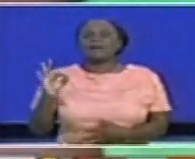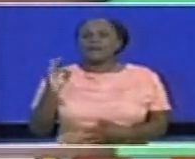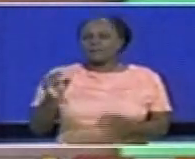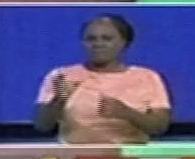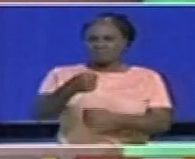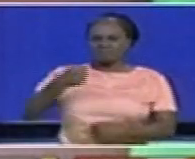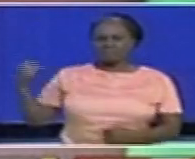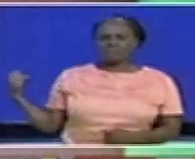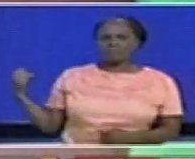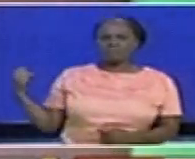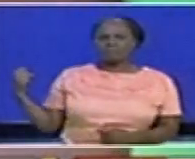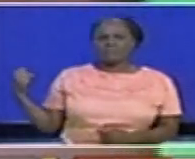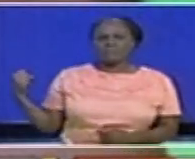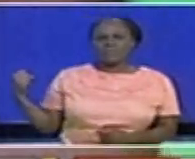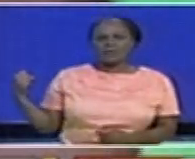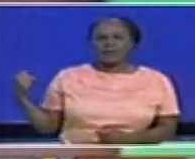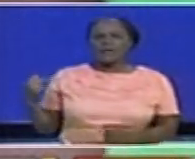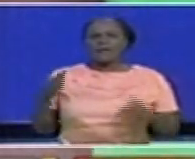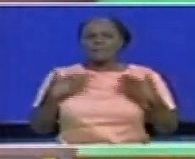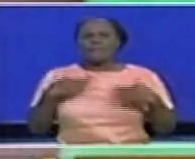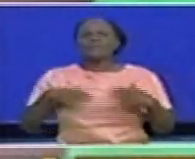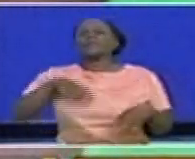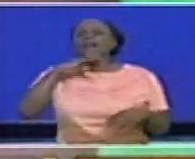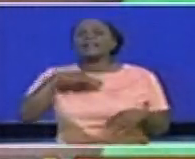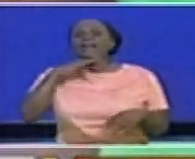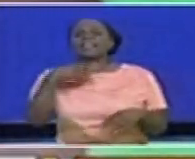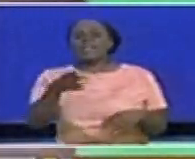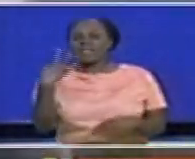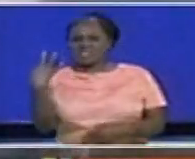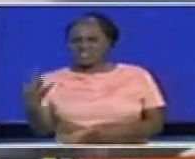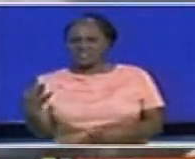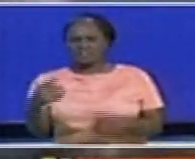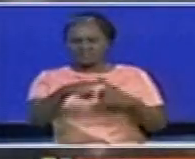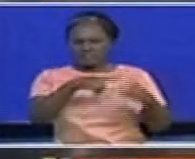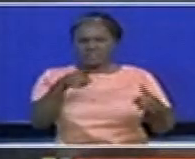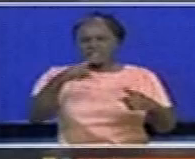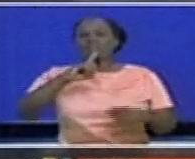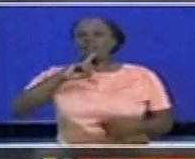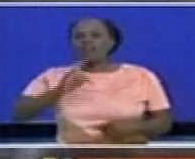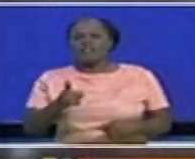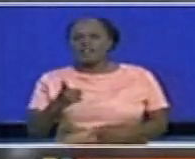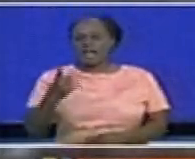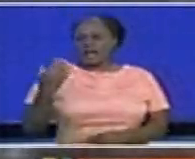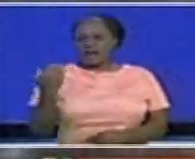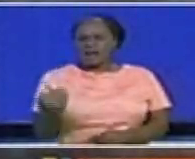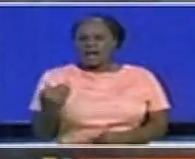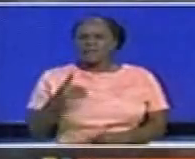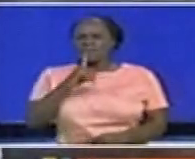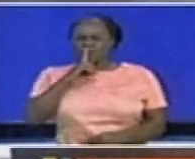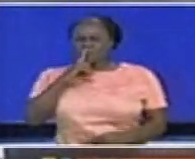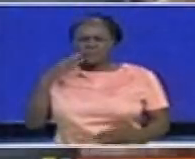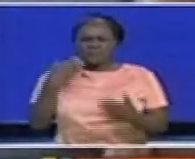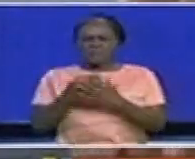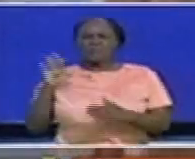kufungua macho akapata watu wamekufa, akapata kuna watu watatu wameuliwa. Aliamuru msichana huyo nyamazi hadi asubuhi kabla